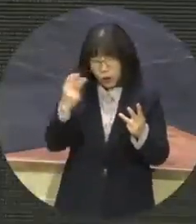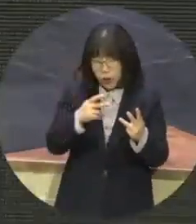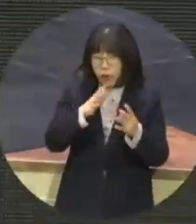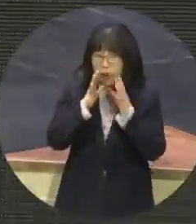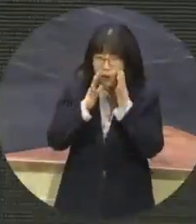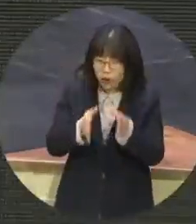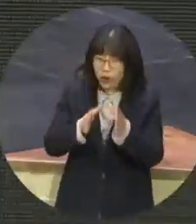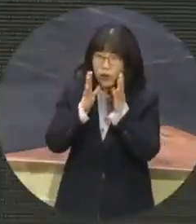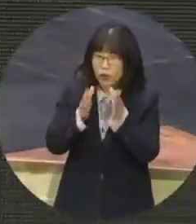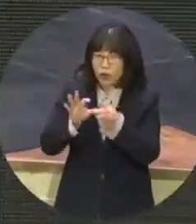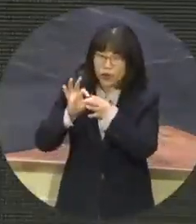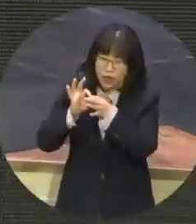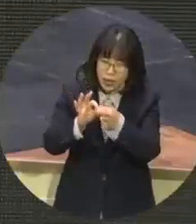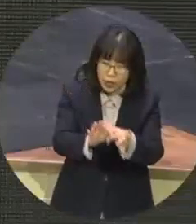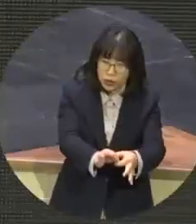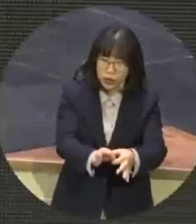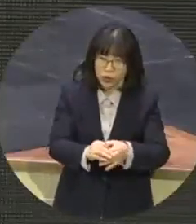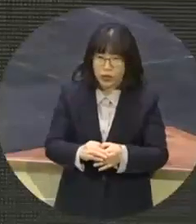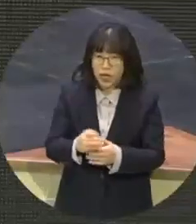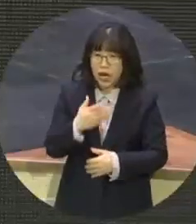버립니다. 계속 휩쓸려요.